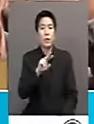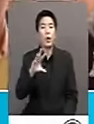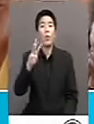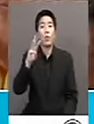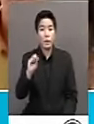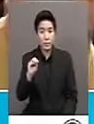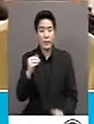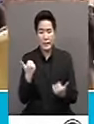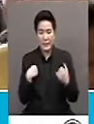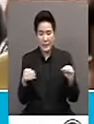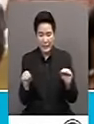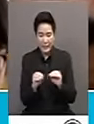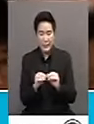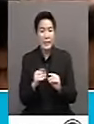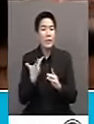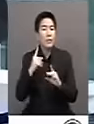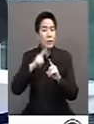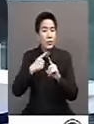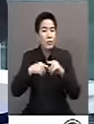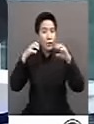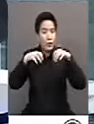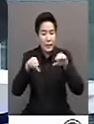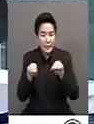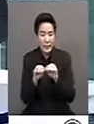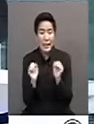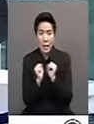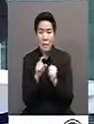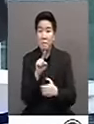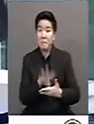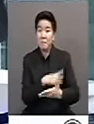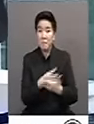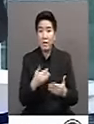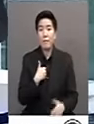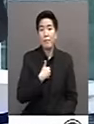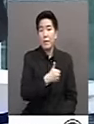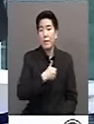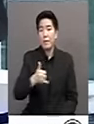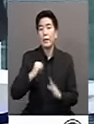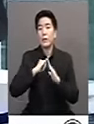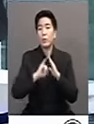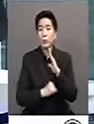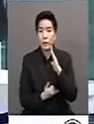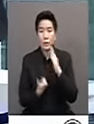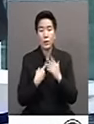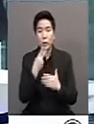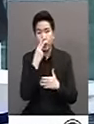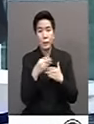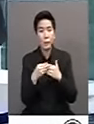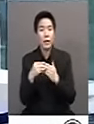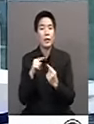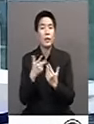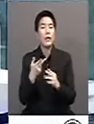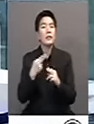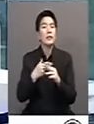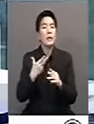ในช่วงปลายฝนต้นหนาวแบบนี้นะคะเชื่อว่าคุณผู้ชมหลายท่านน่าจะมีการวางแผนไปเที่ยวกันที่ต่างจังหวัดนะคะวันนี้เดี๋ยวชวนคุณผู้ชมไปที่ภูทับ